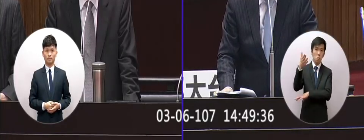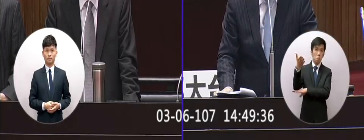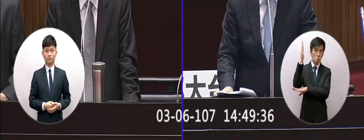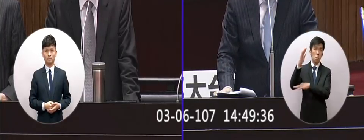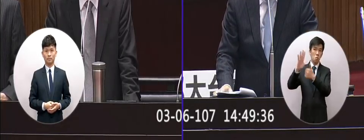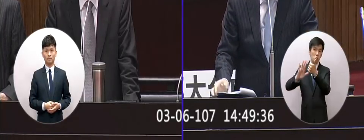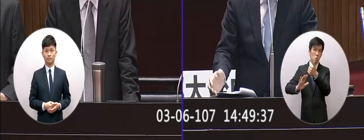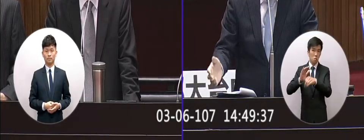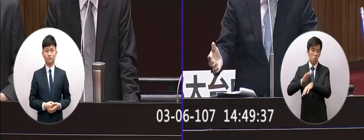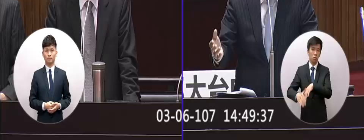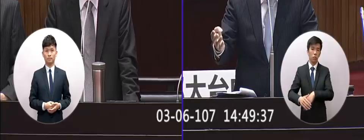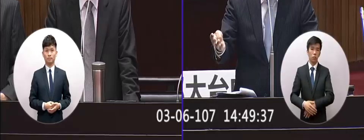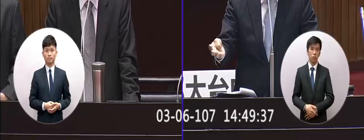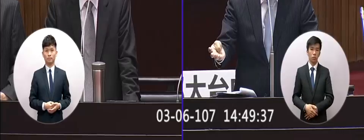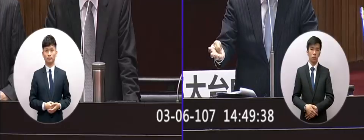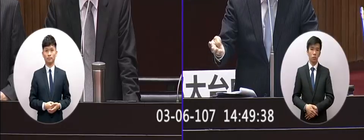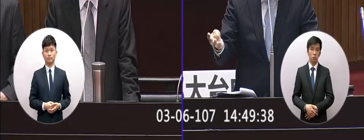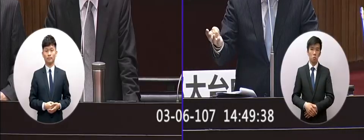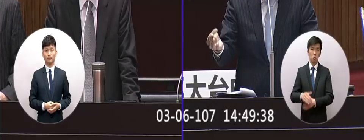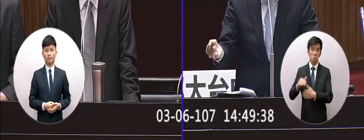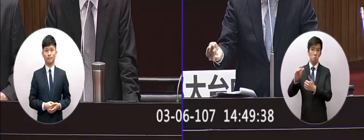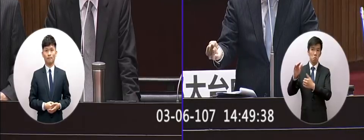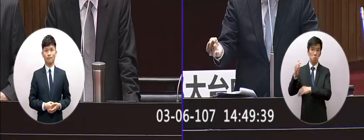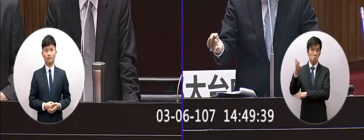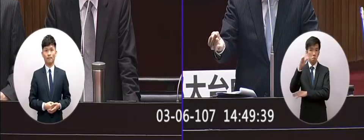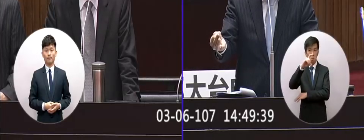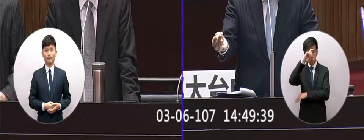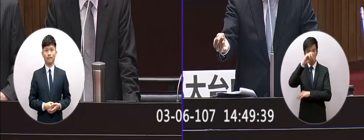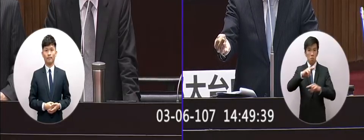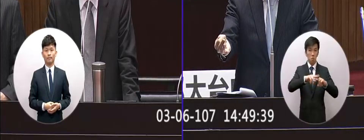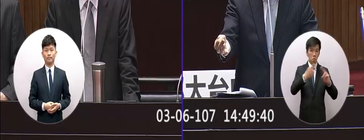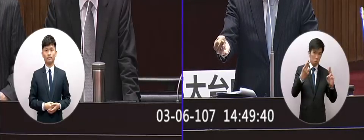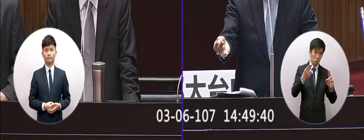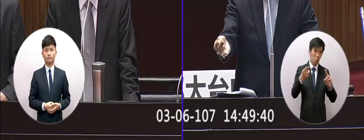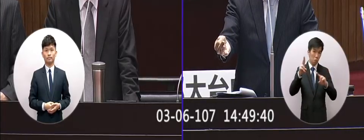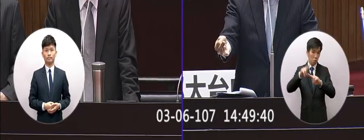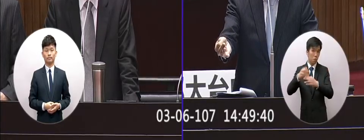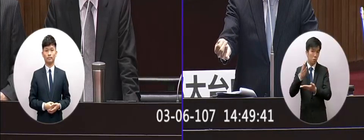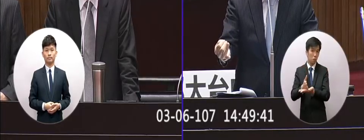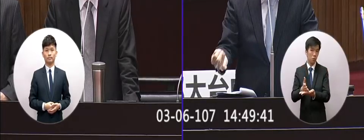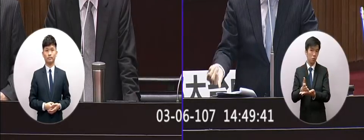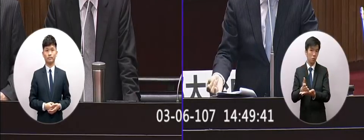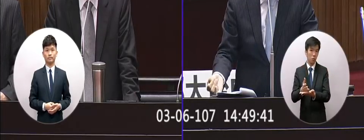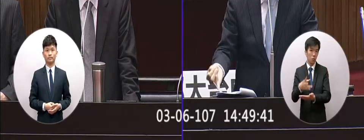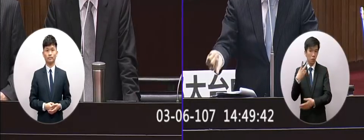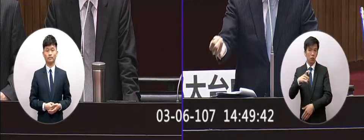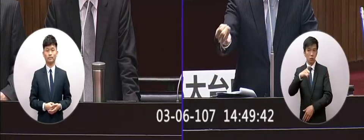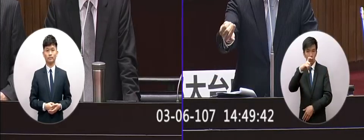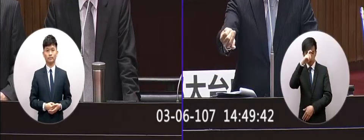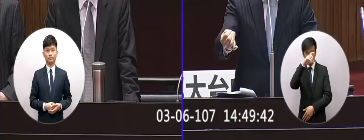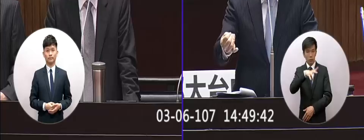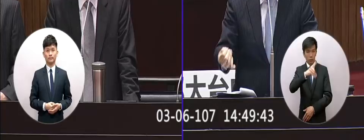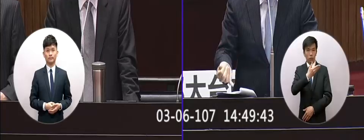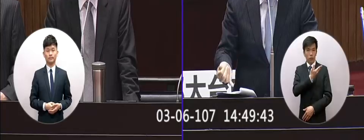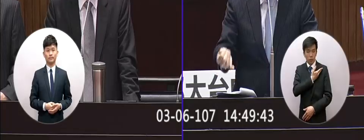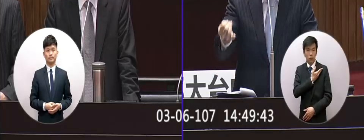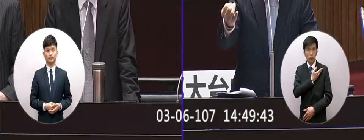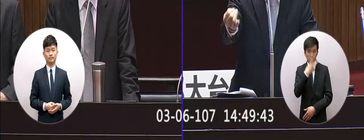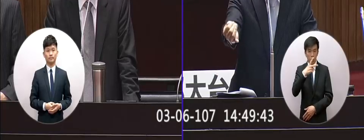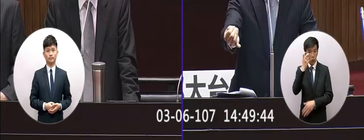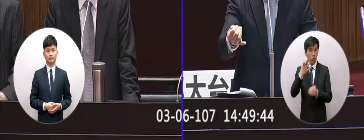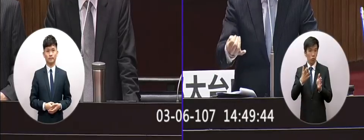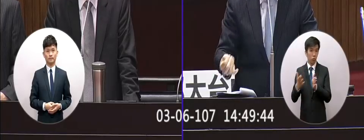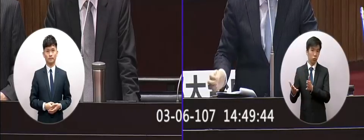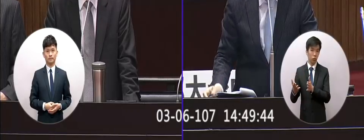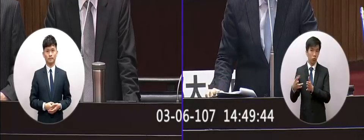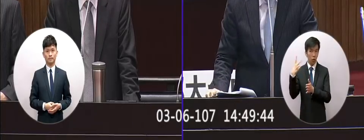的态度是你是要开放、要禁止，还是以前讲的说借机用人，还是有效管理，还是